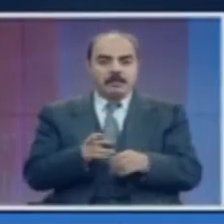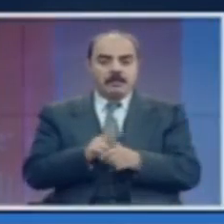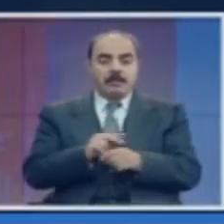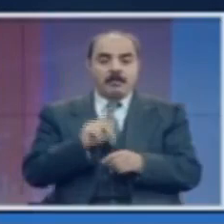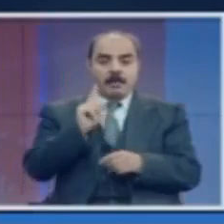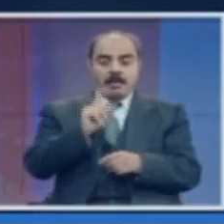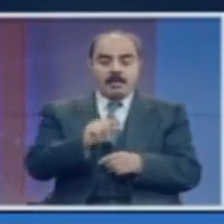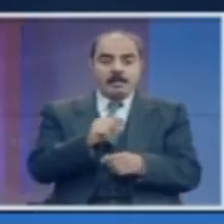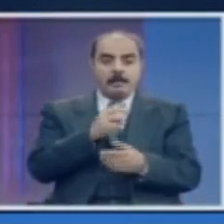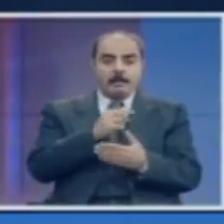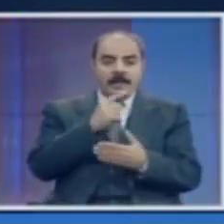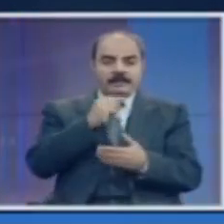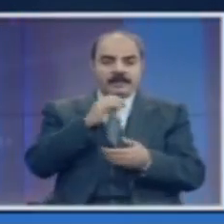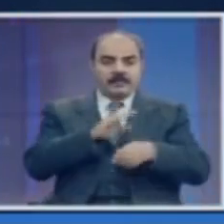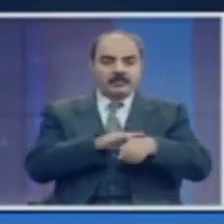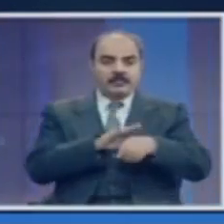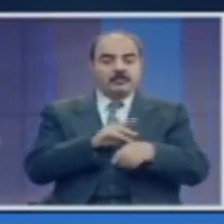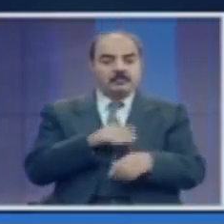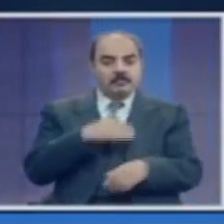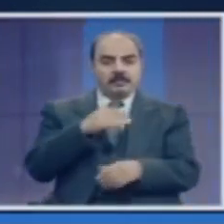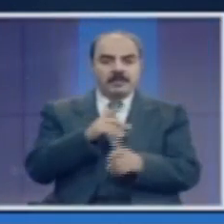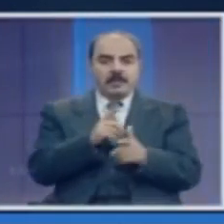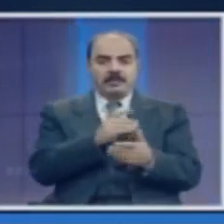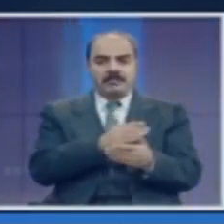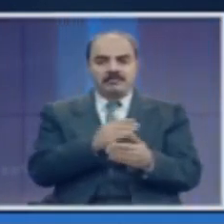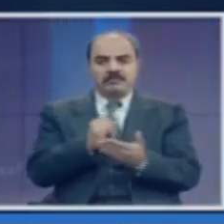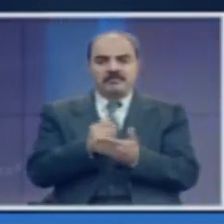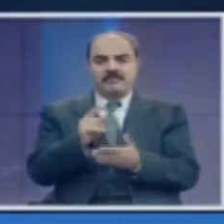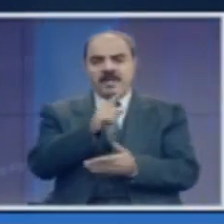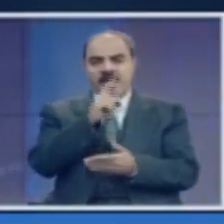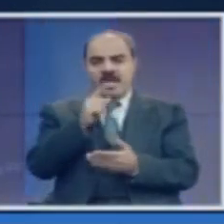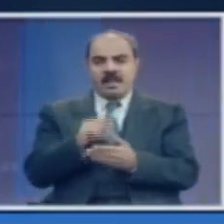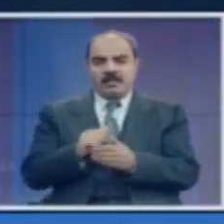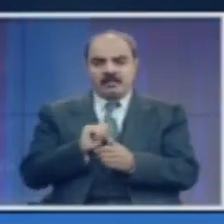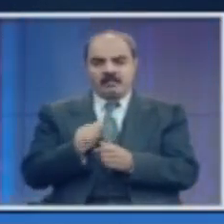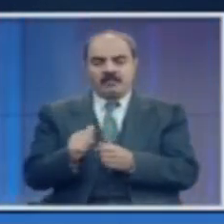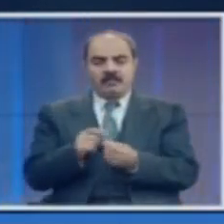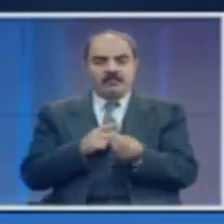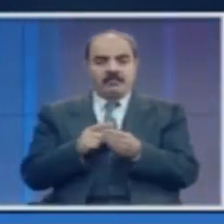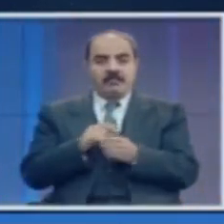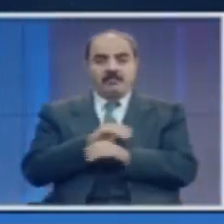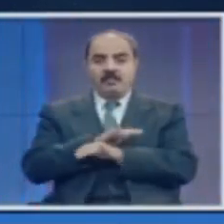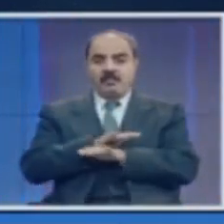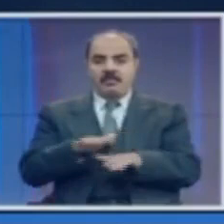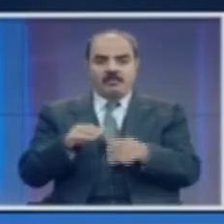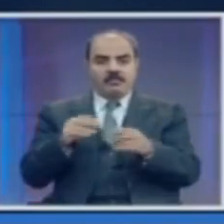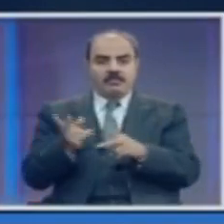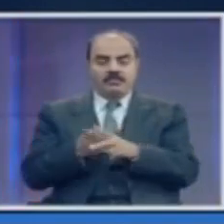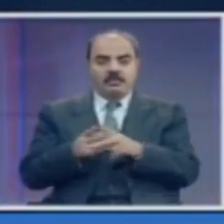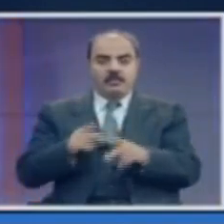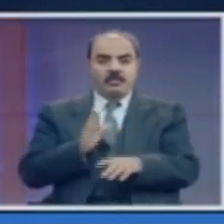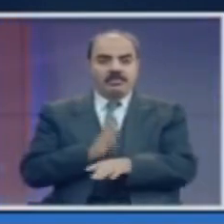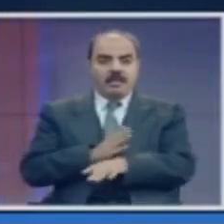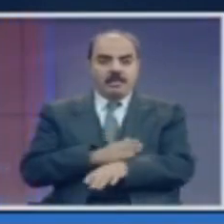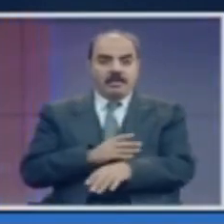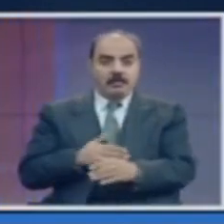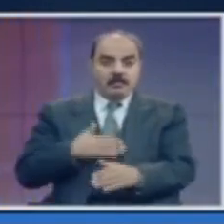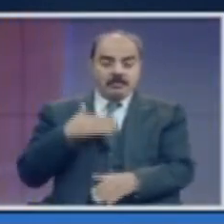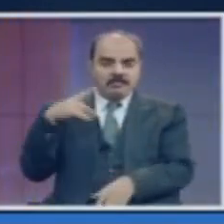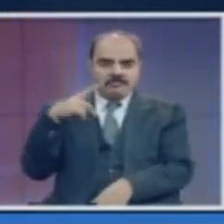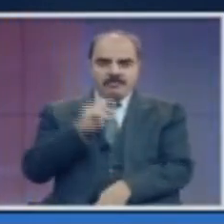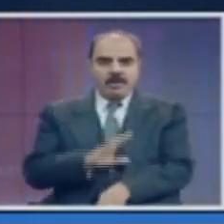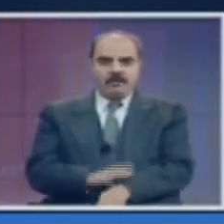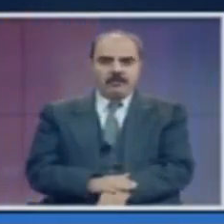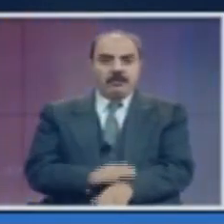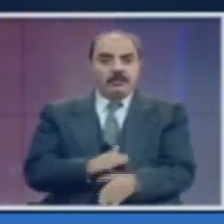أساسيا بالنسبة لإدارته. ونبه بايدن إلى أن غياب واشنطن عن المؤسسات الدولية يضر